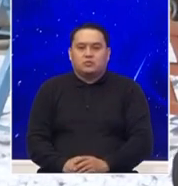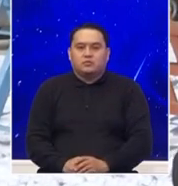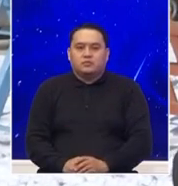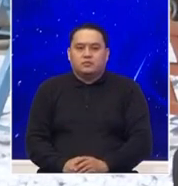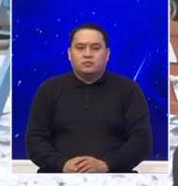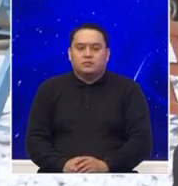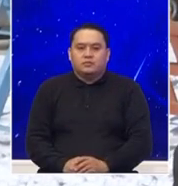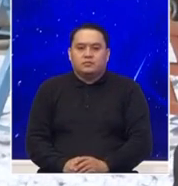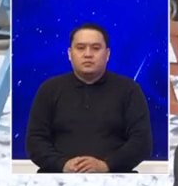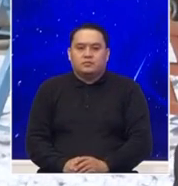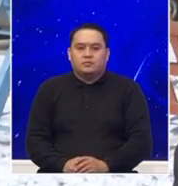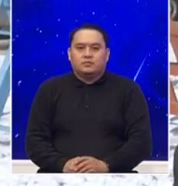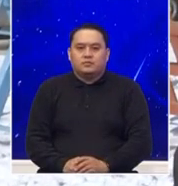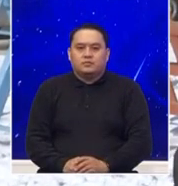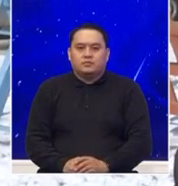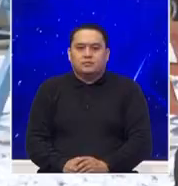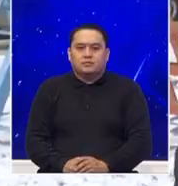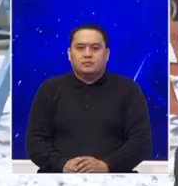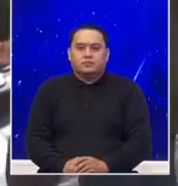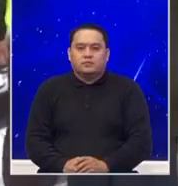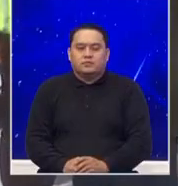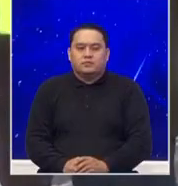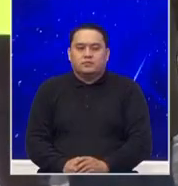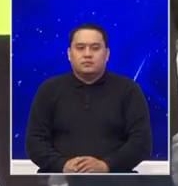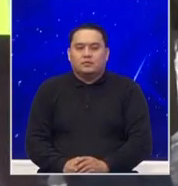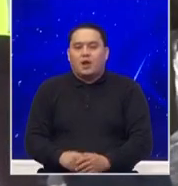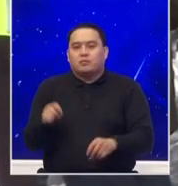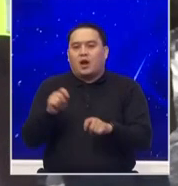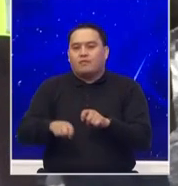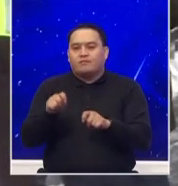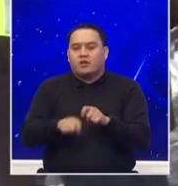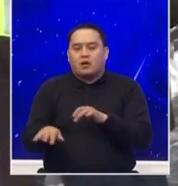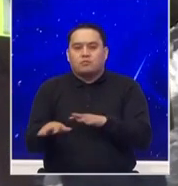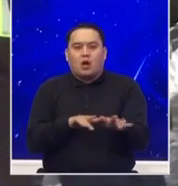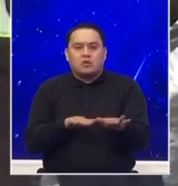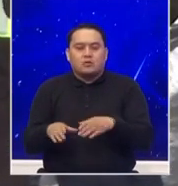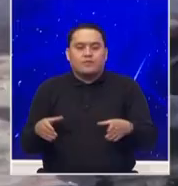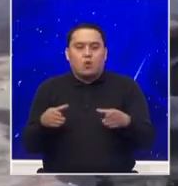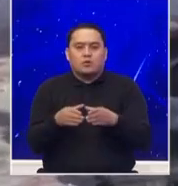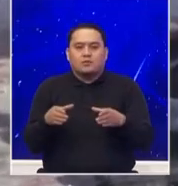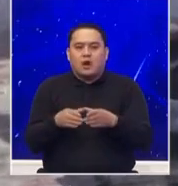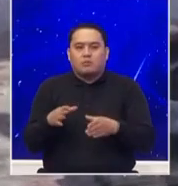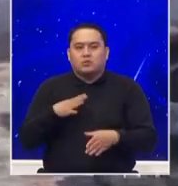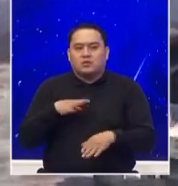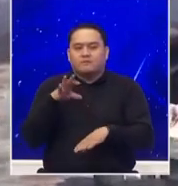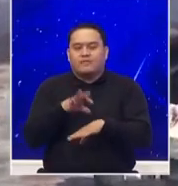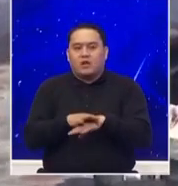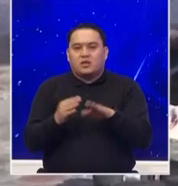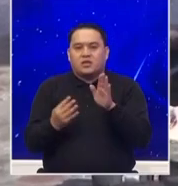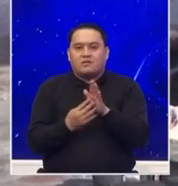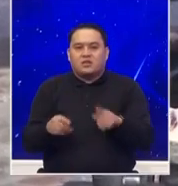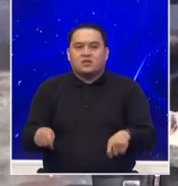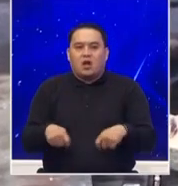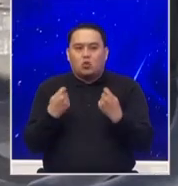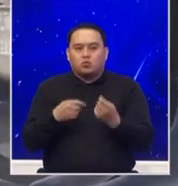также коммунальных служб нашего города. В ходе рейдовых мероприятий членами мониторинговой группы было зафиксировано 9